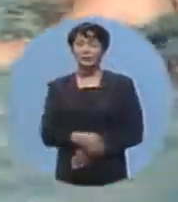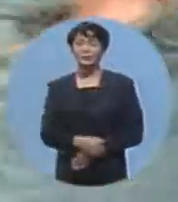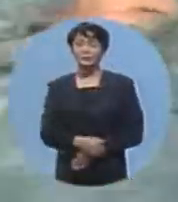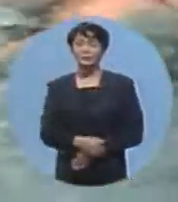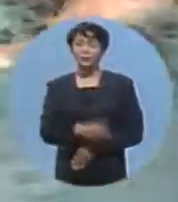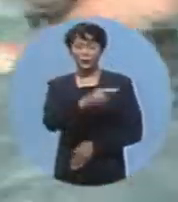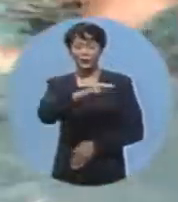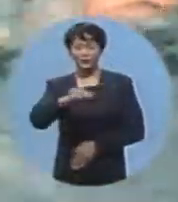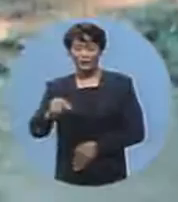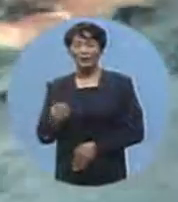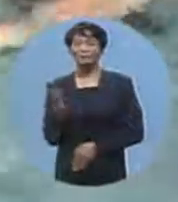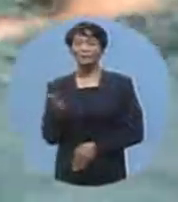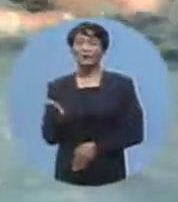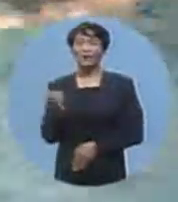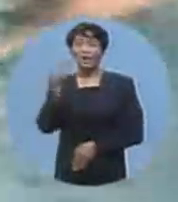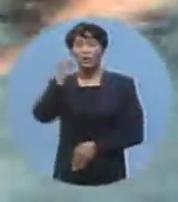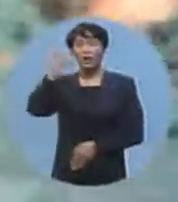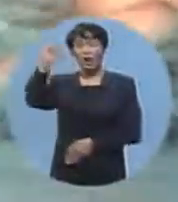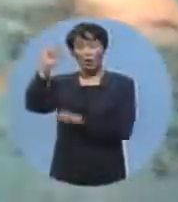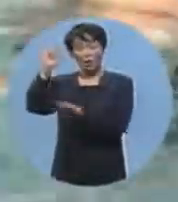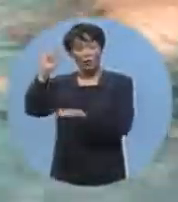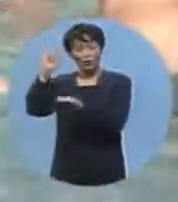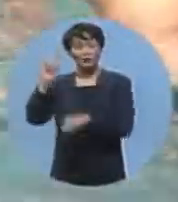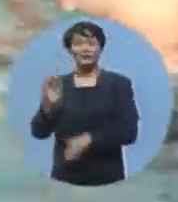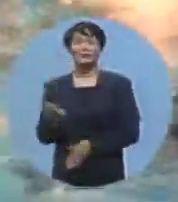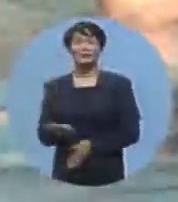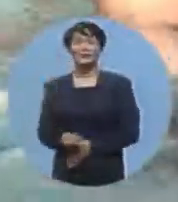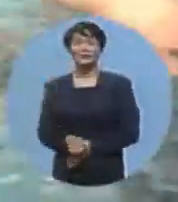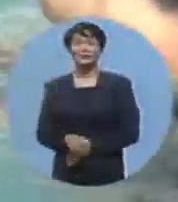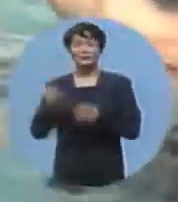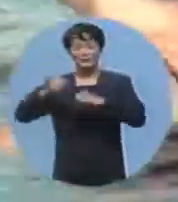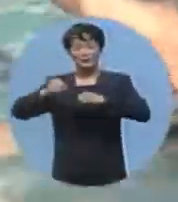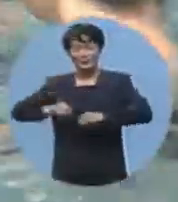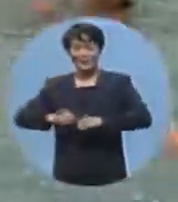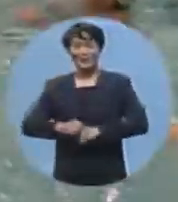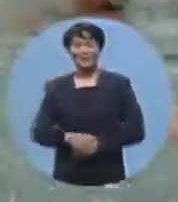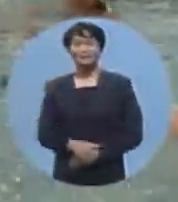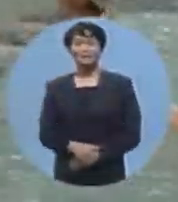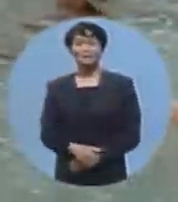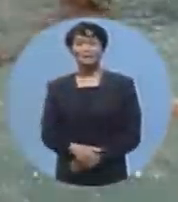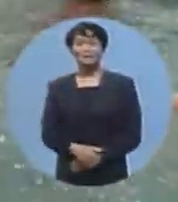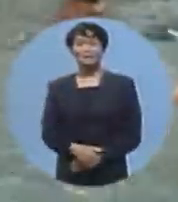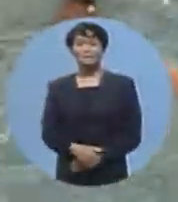泳いでますね。あ、これは親子だな。頑張ってね。